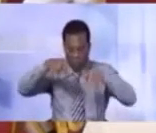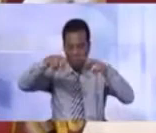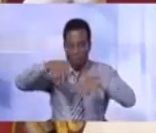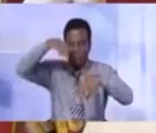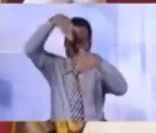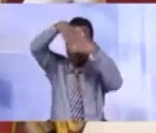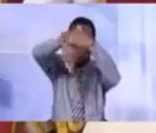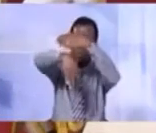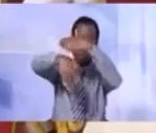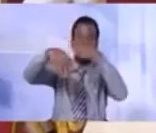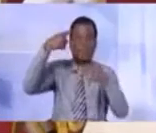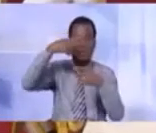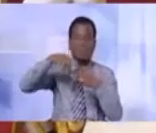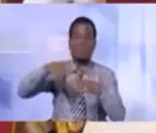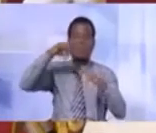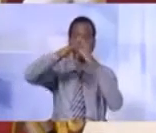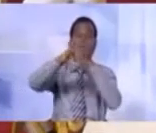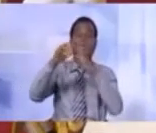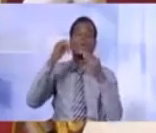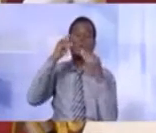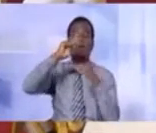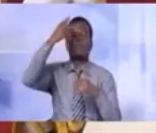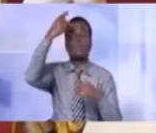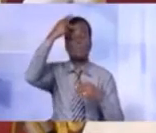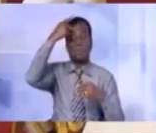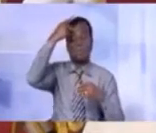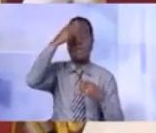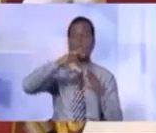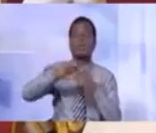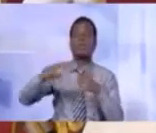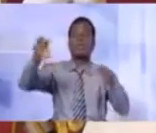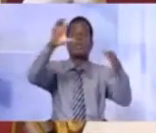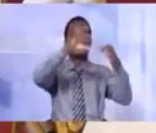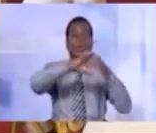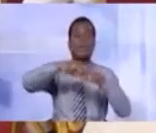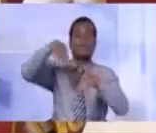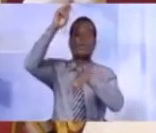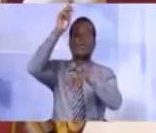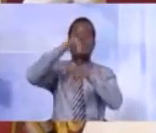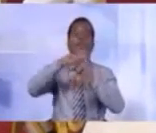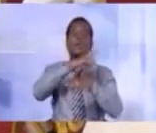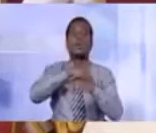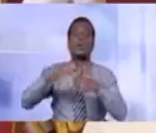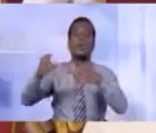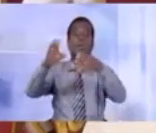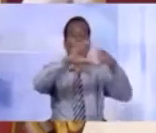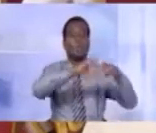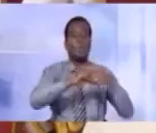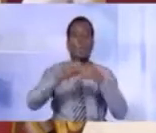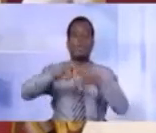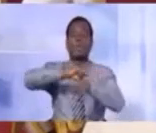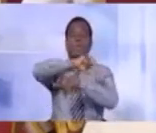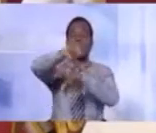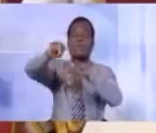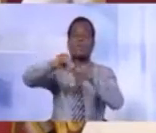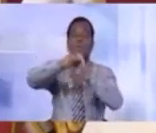on dit de les intégrer à la politique de réconciliation et de cohésion nationale